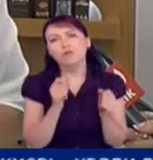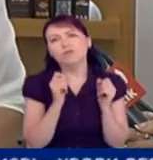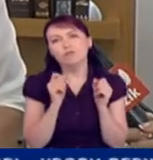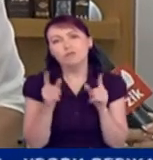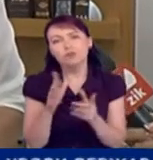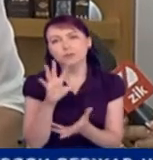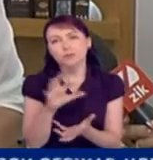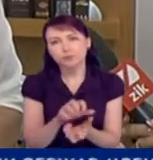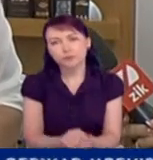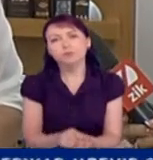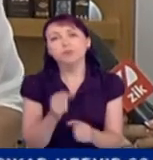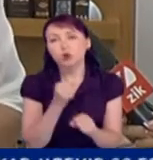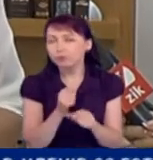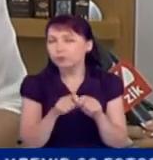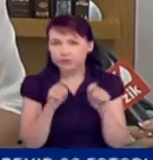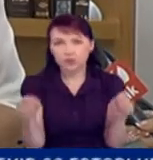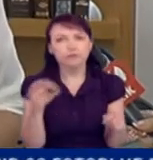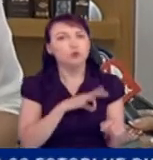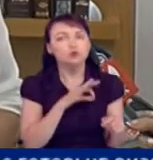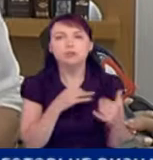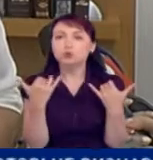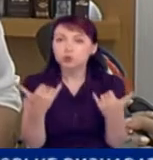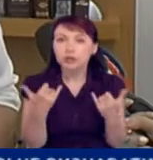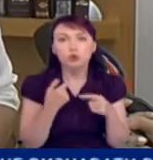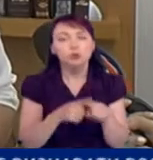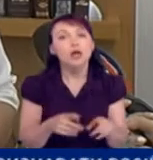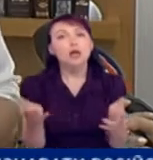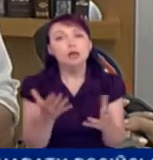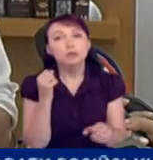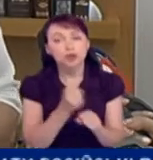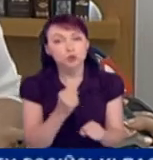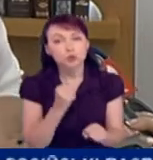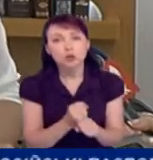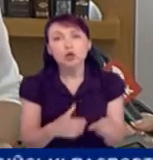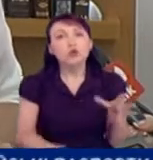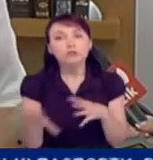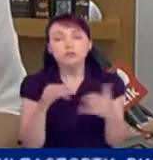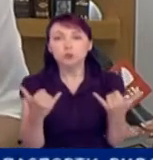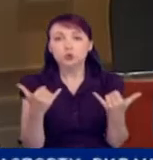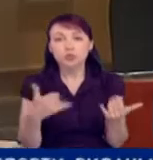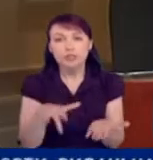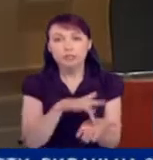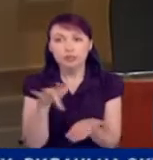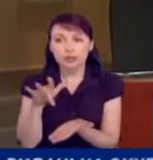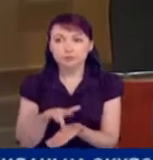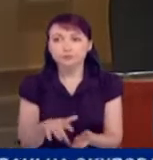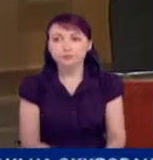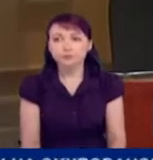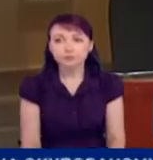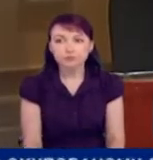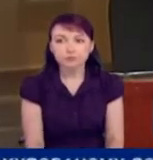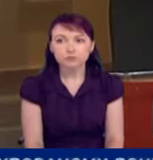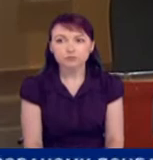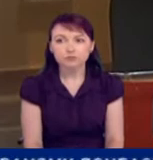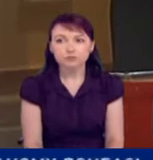це відкрито і використовуємо найсучасніші технології, які працюють у всіх сучасних містах. В рамках цього меморандуму